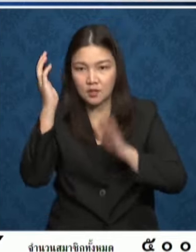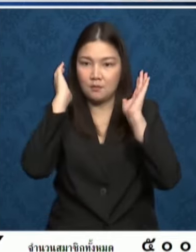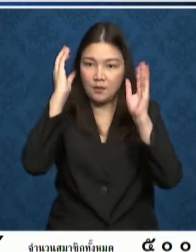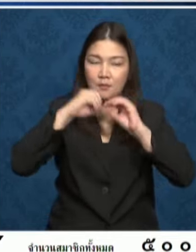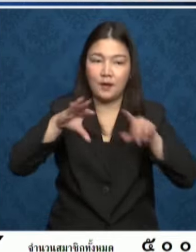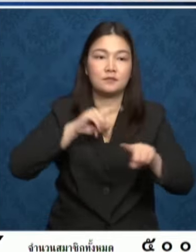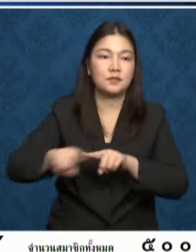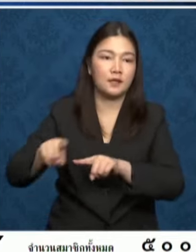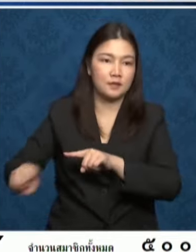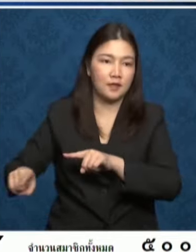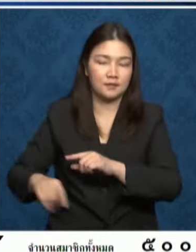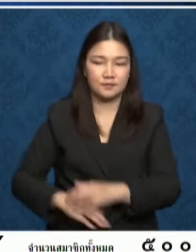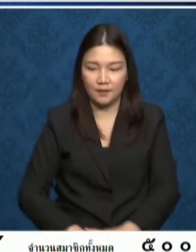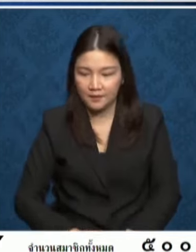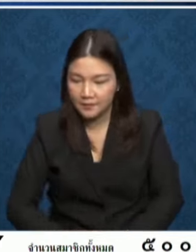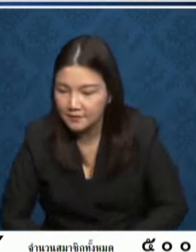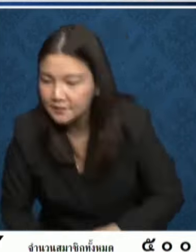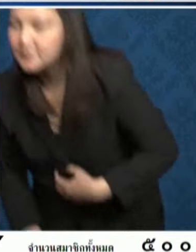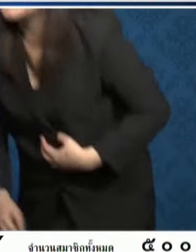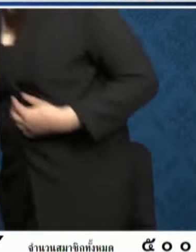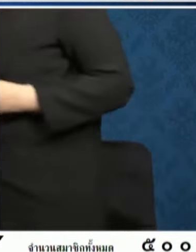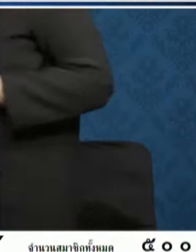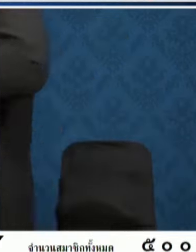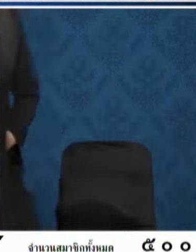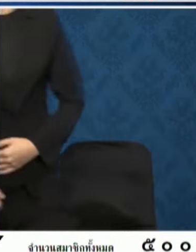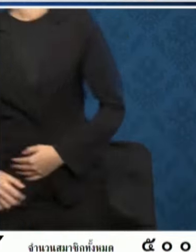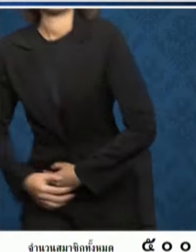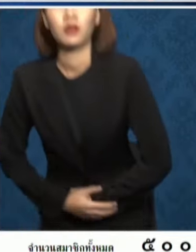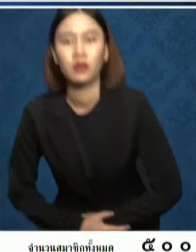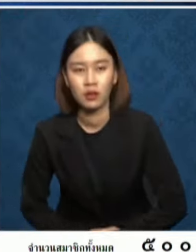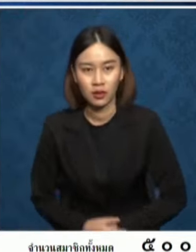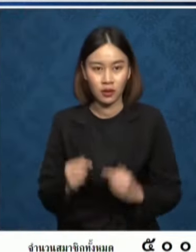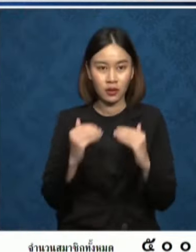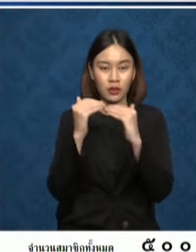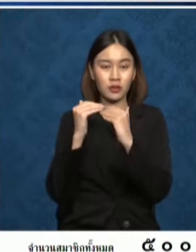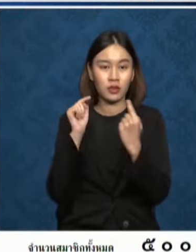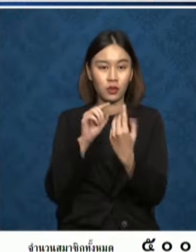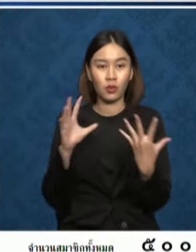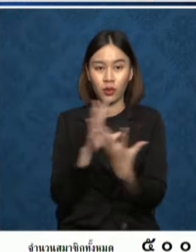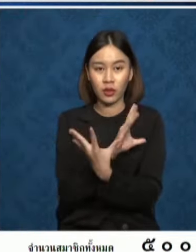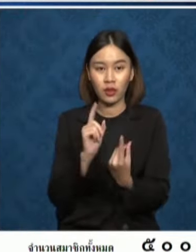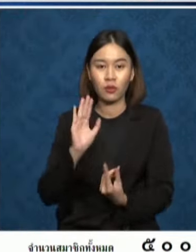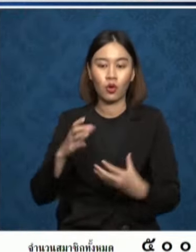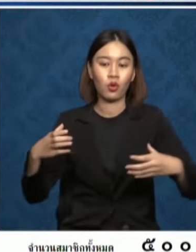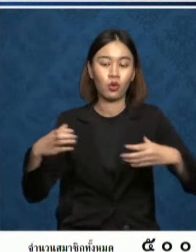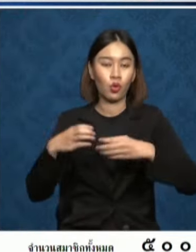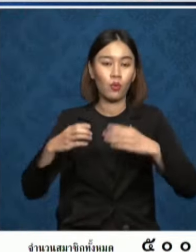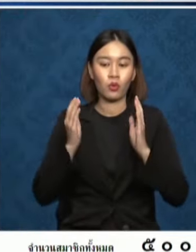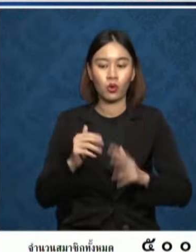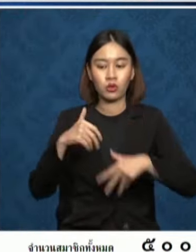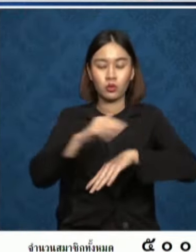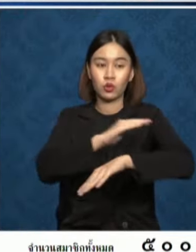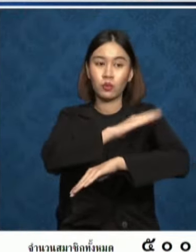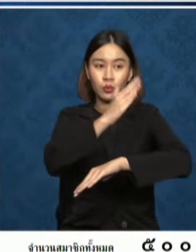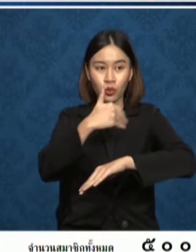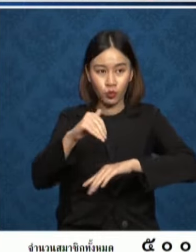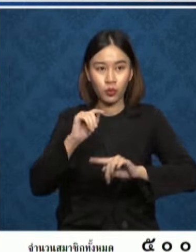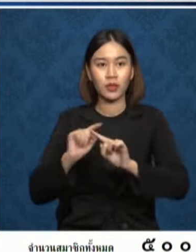รัฐนะครับประการที่ 2ก็คือสิทธิในวัฒนธรรมวัฒนธรรมของกลุ่มชาติพันธุ์